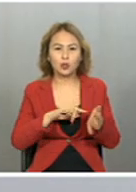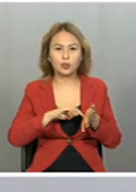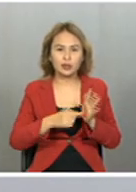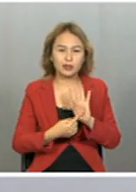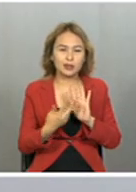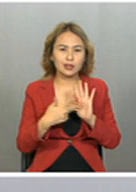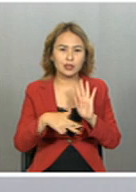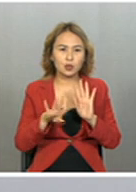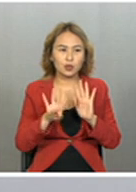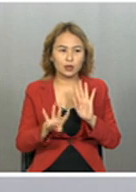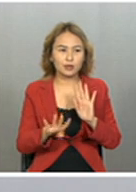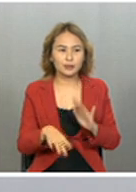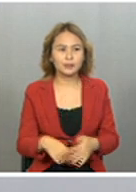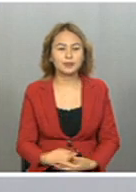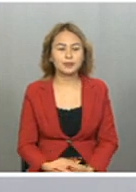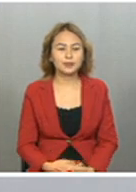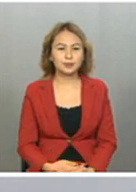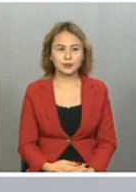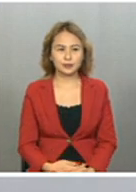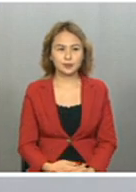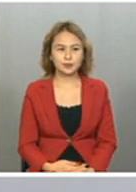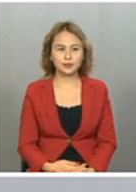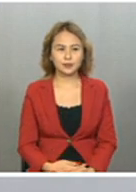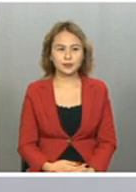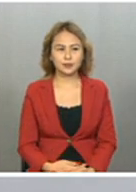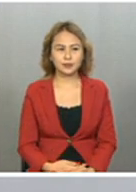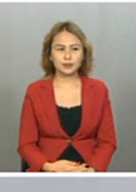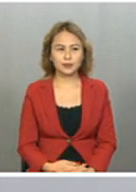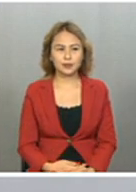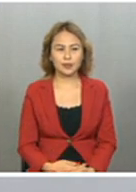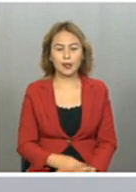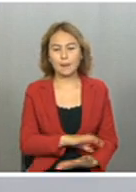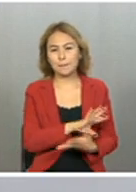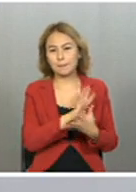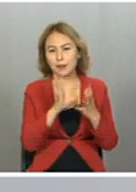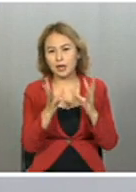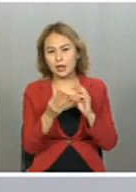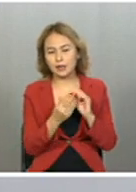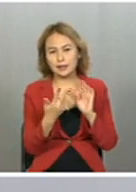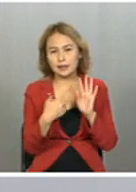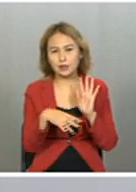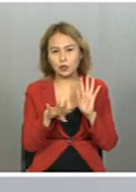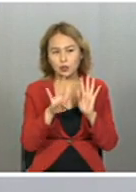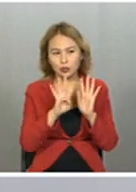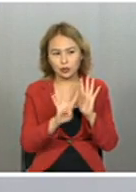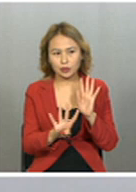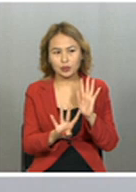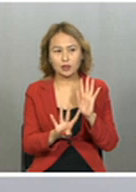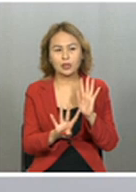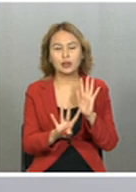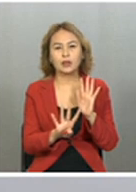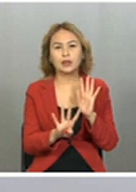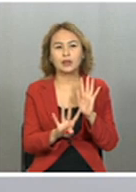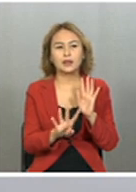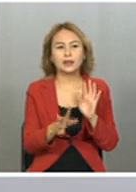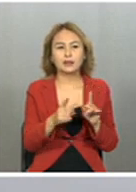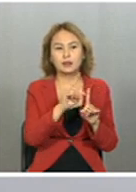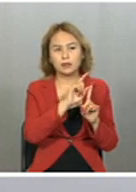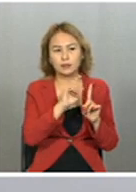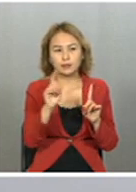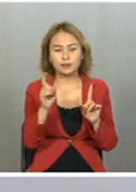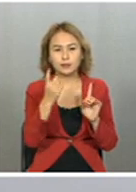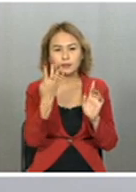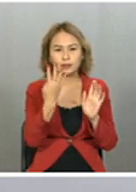84. Жақсы балалар, мінекей барлық бөлшектердің бөлімдері 84-ке келді. Енді